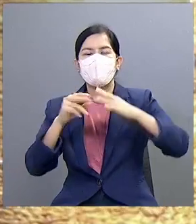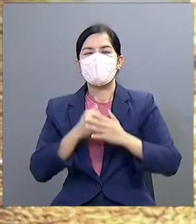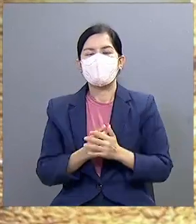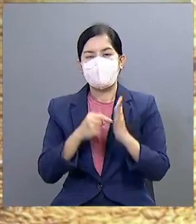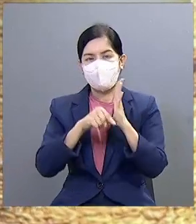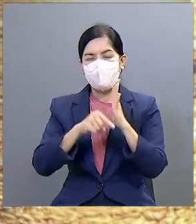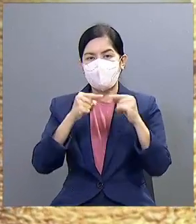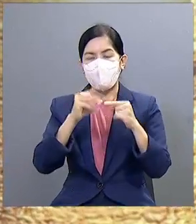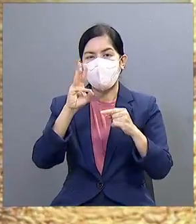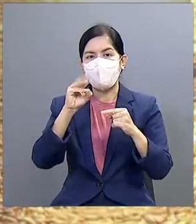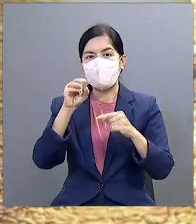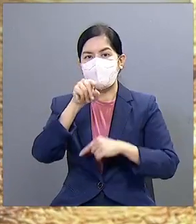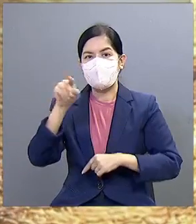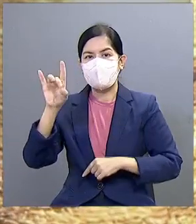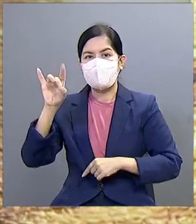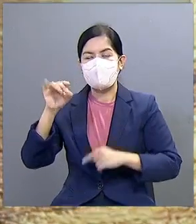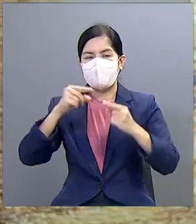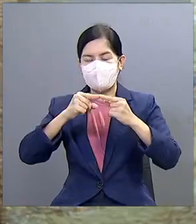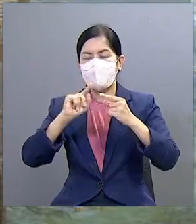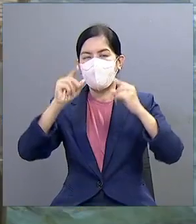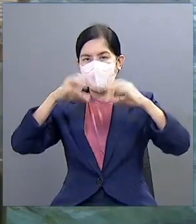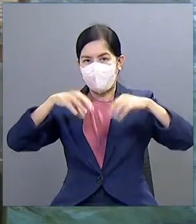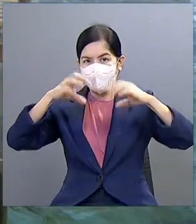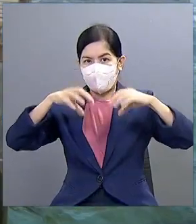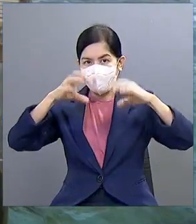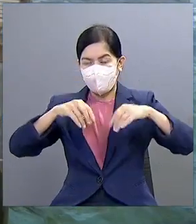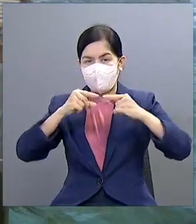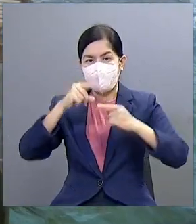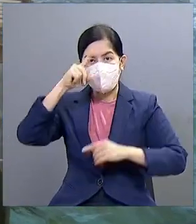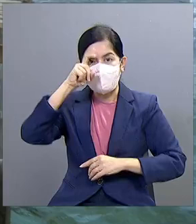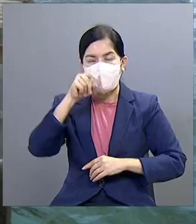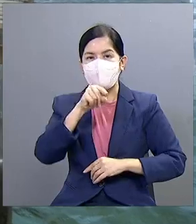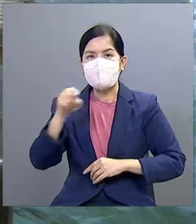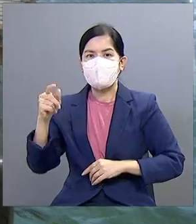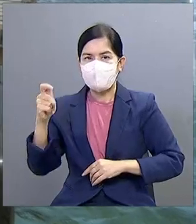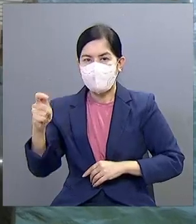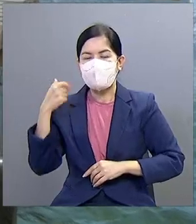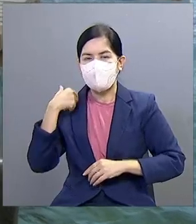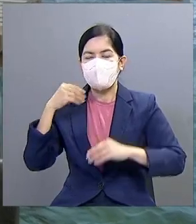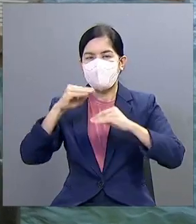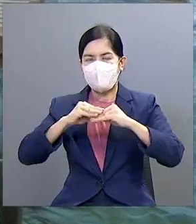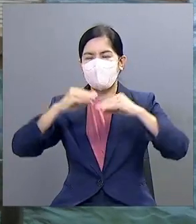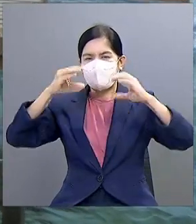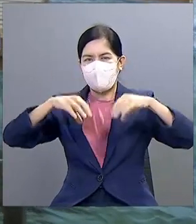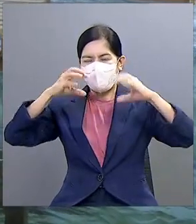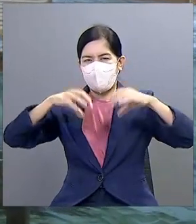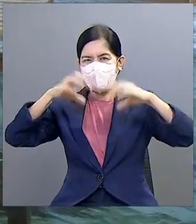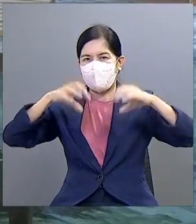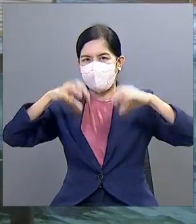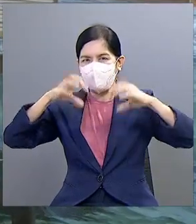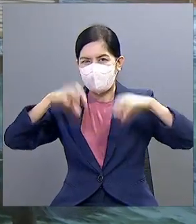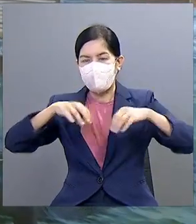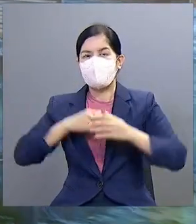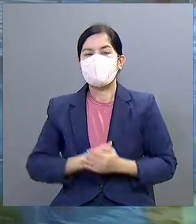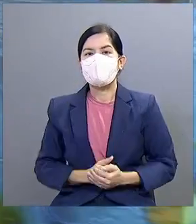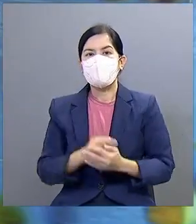ที่และมีฝนตกหนักบางแห่งในช่วงวันเสาร์ถึงวันอังคารนี้จะมีฝนเพิ่มมากขึ้นและมีฝนตกหนักถึงหนักมากบางแห่งซึ่งอาจจะก่อให้